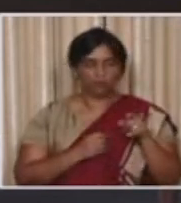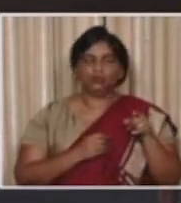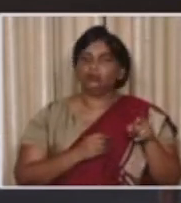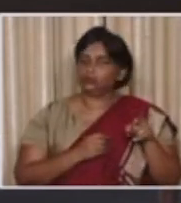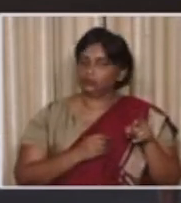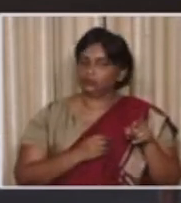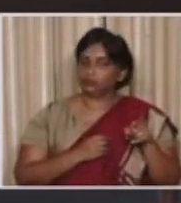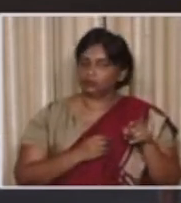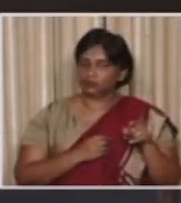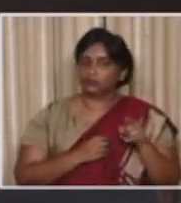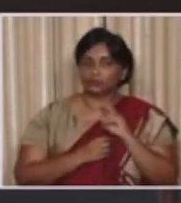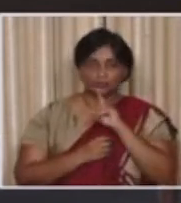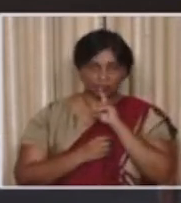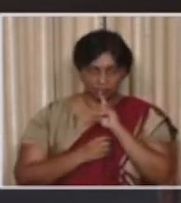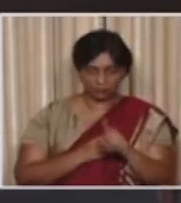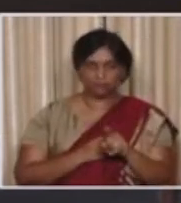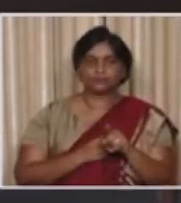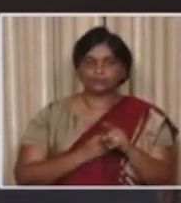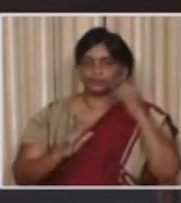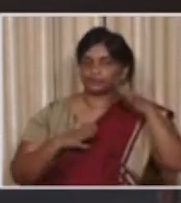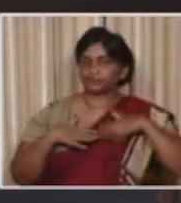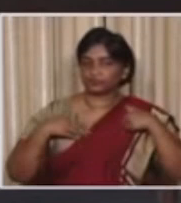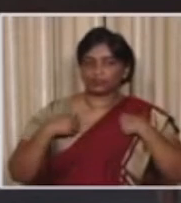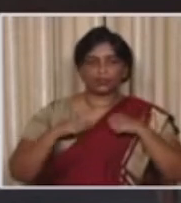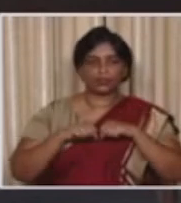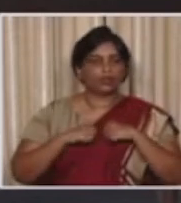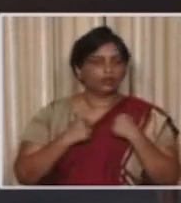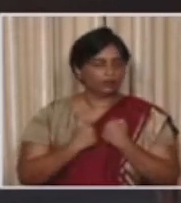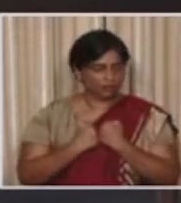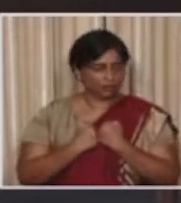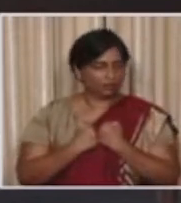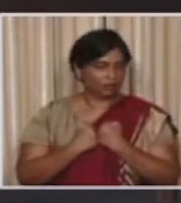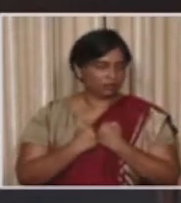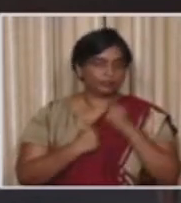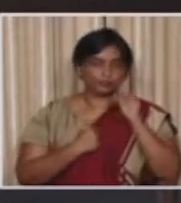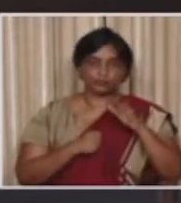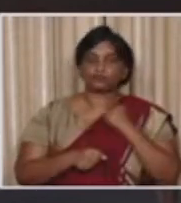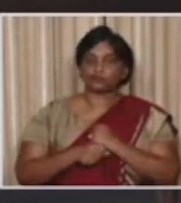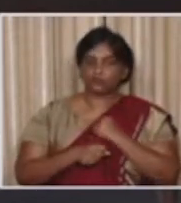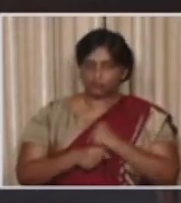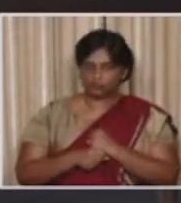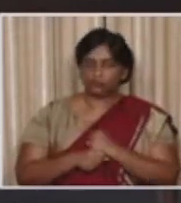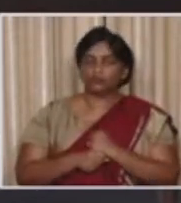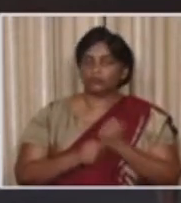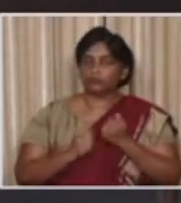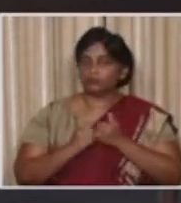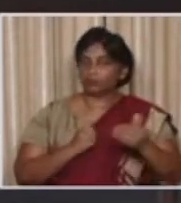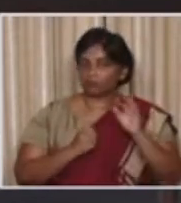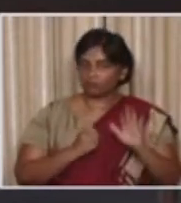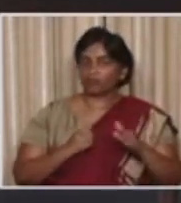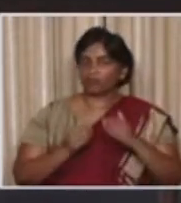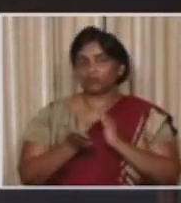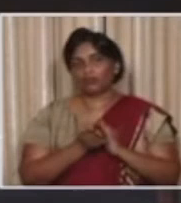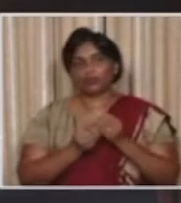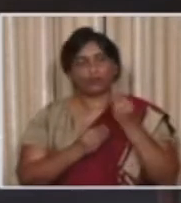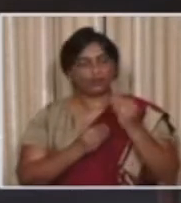indisputable evidence to support the government's initiative to increase the tobacco tax and counter the tobacco ලබි.